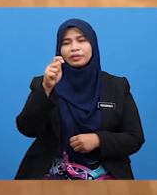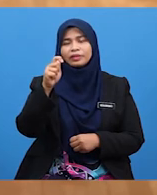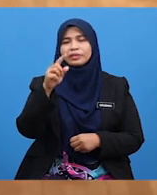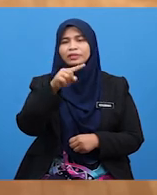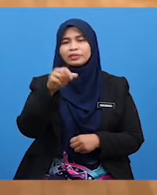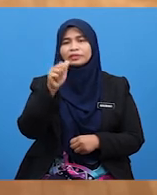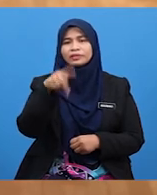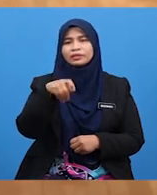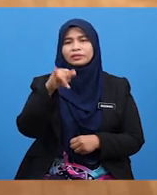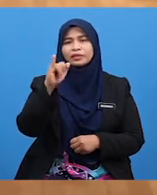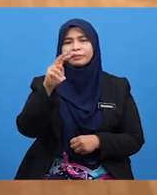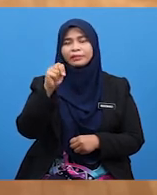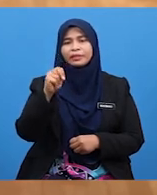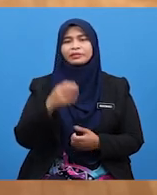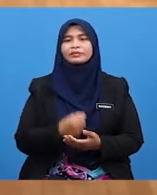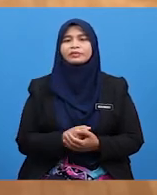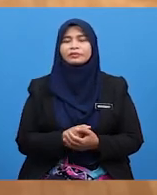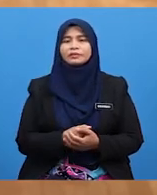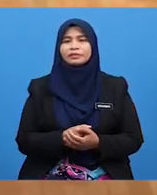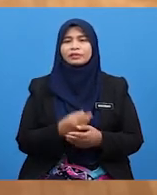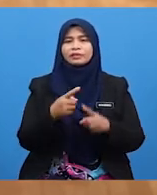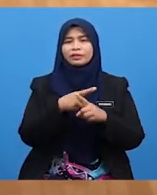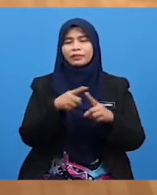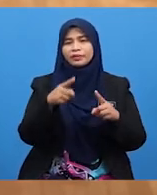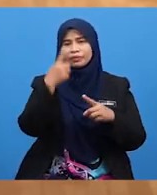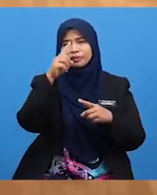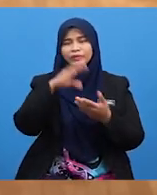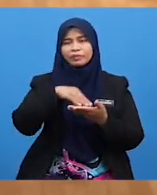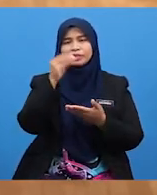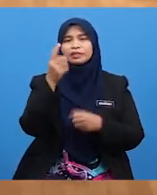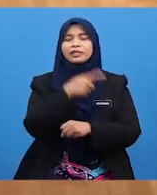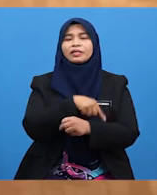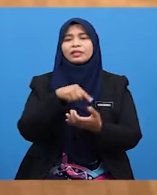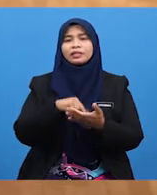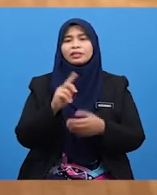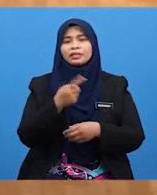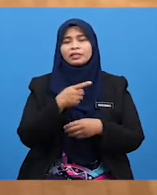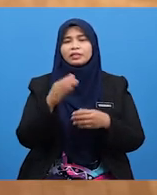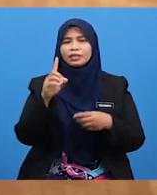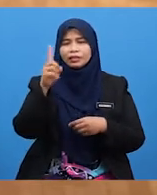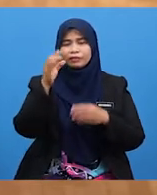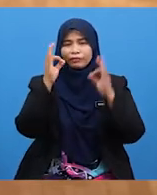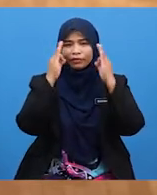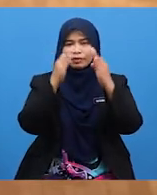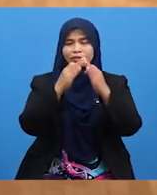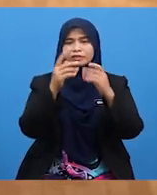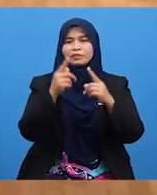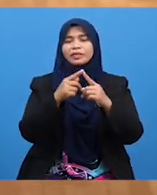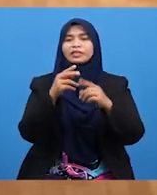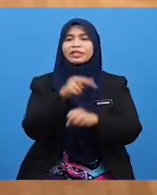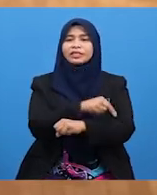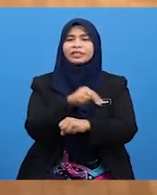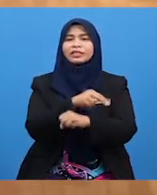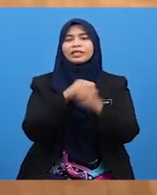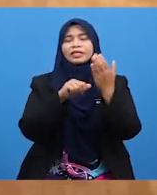asli. Tetapi bagi tujuan pembelajaran pada hari ini, kita cuma akan memfokuskan kepada nyanyian asas Melayu